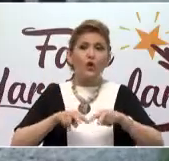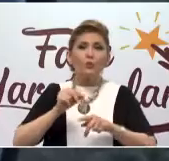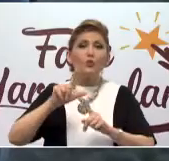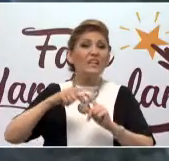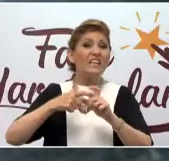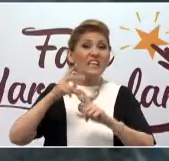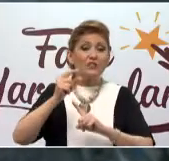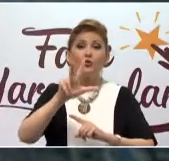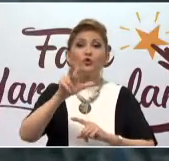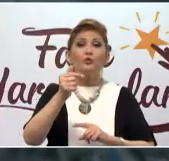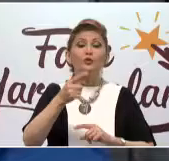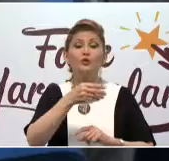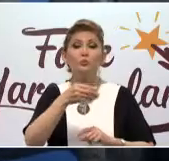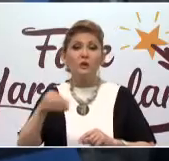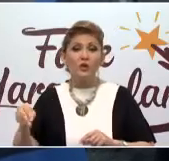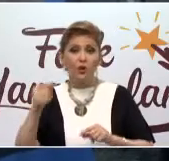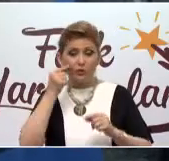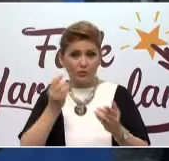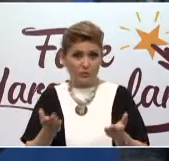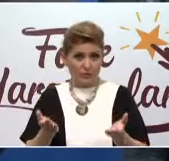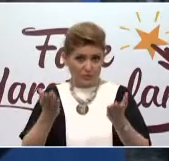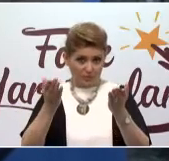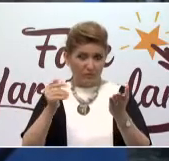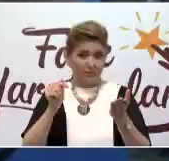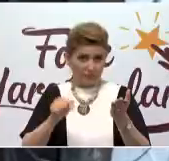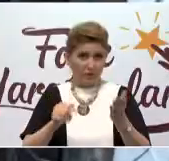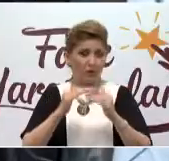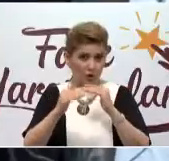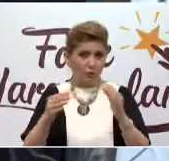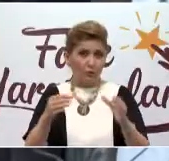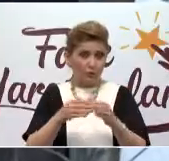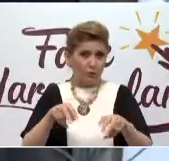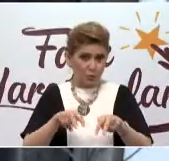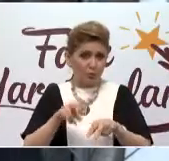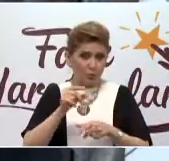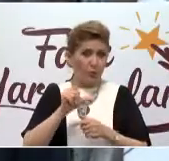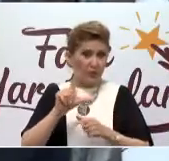3,5 milyona yaklaşmış durumda bu şey, yani bu toplum, yani mülteci toplumu.